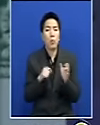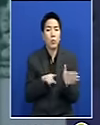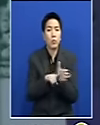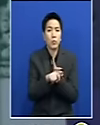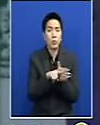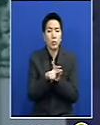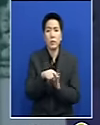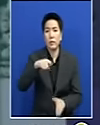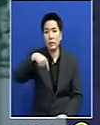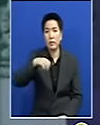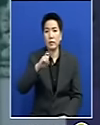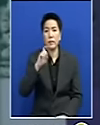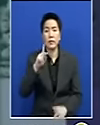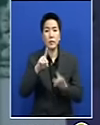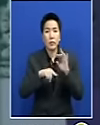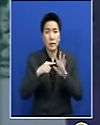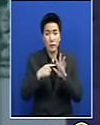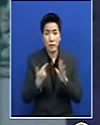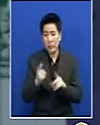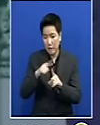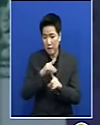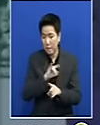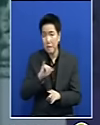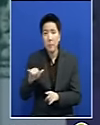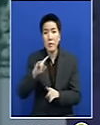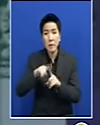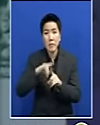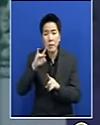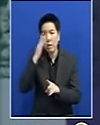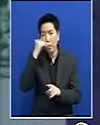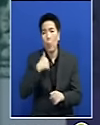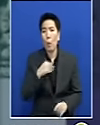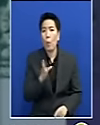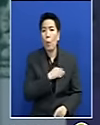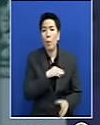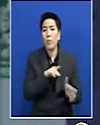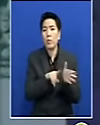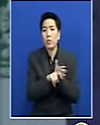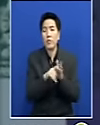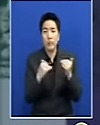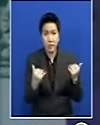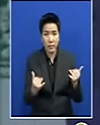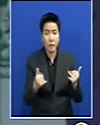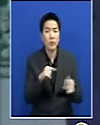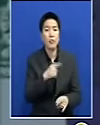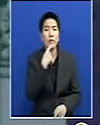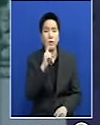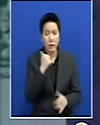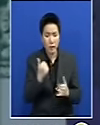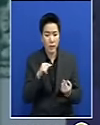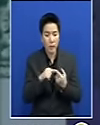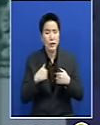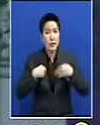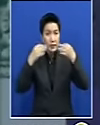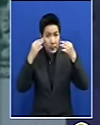ราซิลนะครับซึ่งจะชิงชัยกันเดือนสิงหาคมนี้เนื่องจากหวั่นเกรงเรื่องของไวรัสซิก้านะครับเบอร์ดิชนั้นเปิดเผยถึง